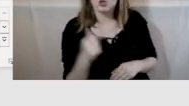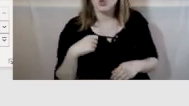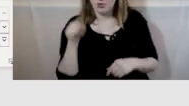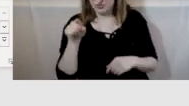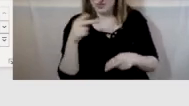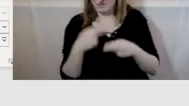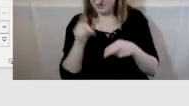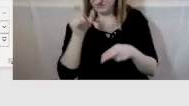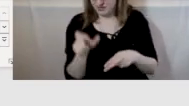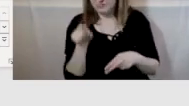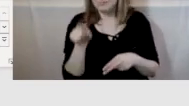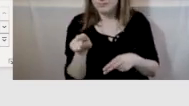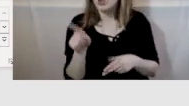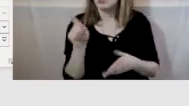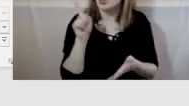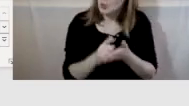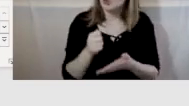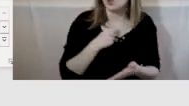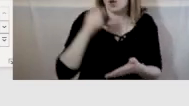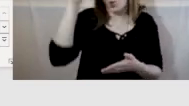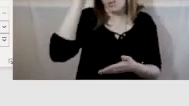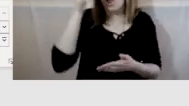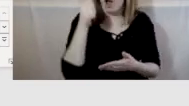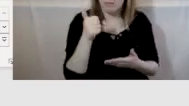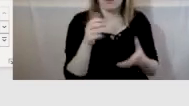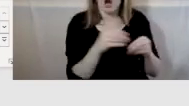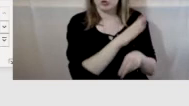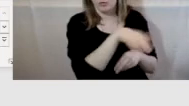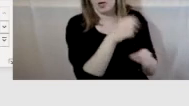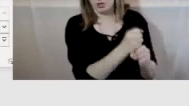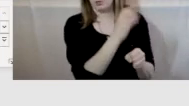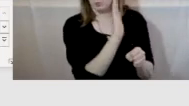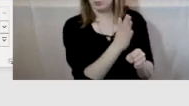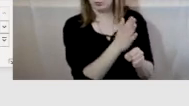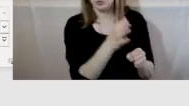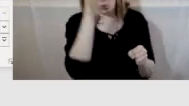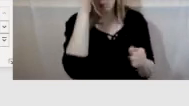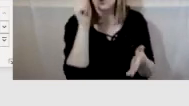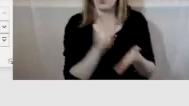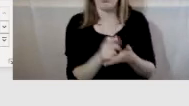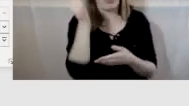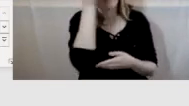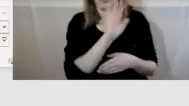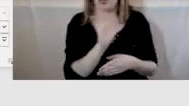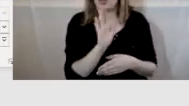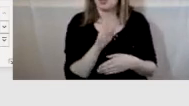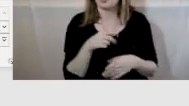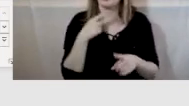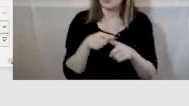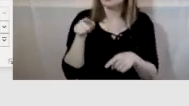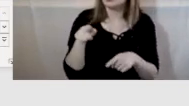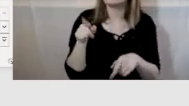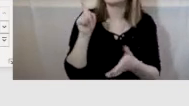turėtų turėti kompetenciją šitam dalykui ir atsakomybę, kad